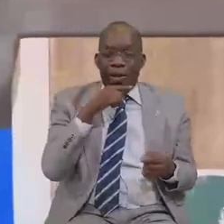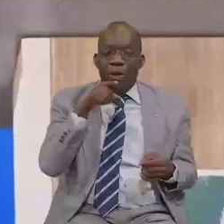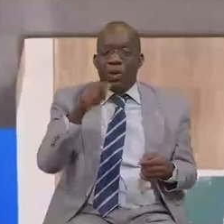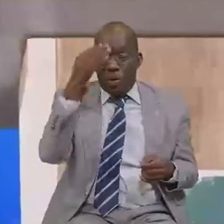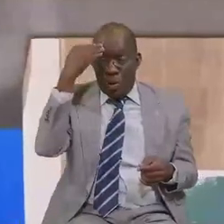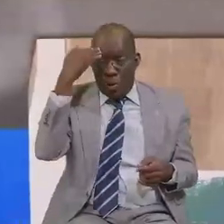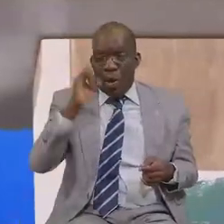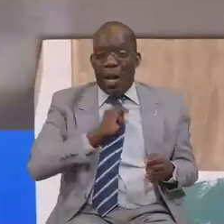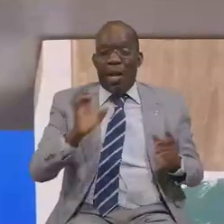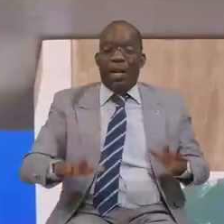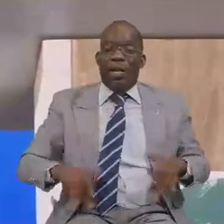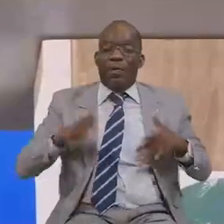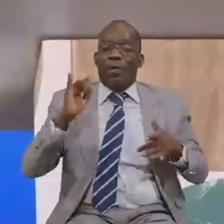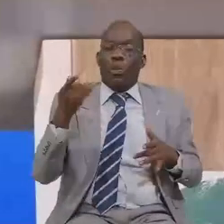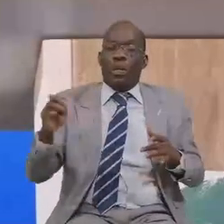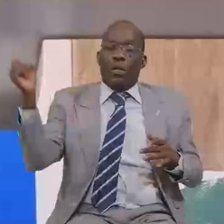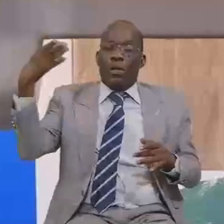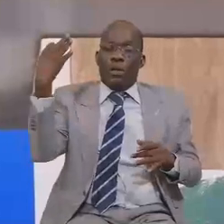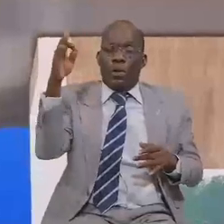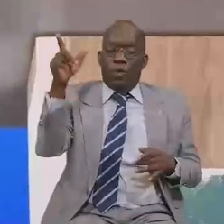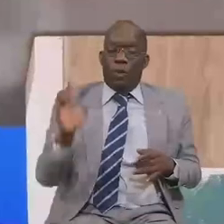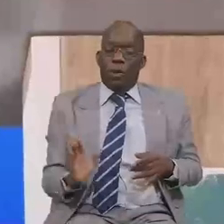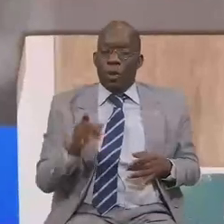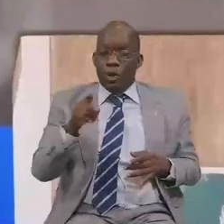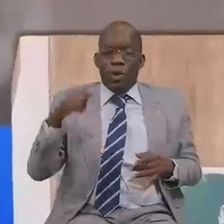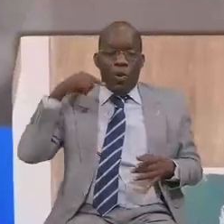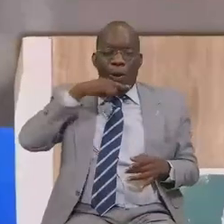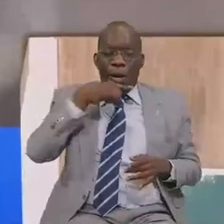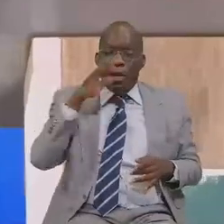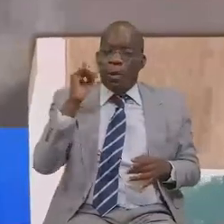Tu sais que je ne vis pas la grâce de Dieu, non? Donc tu mens par la grâce de Dieu?